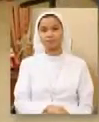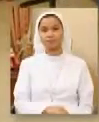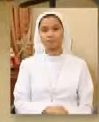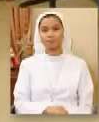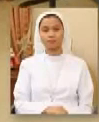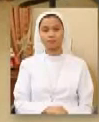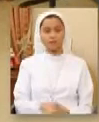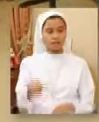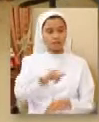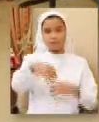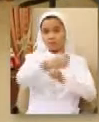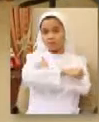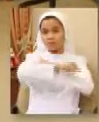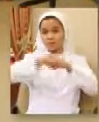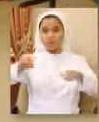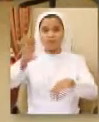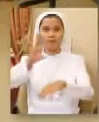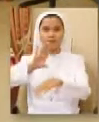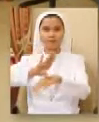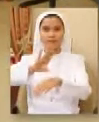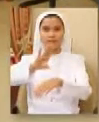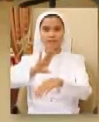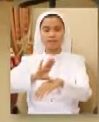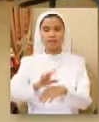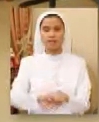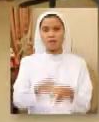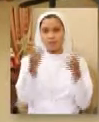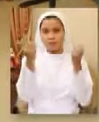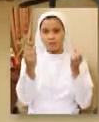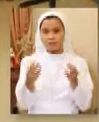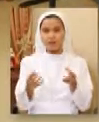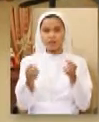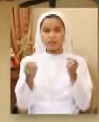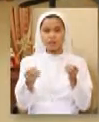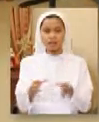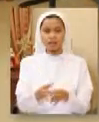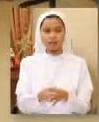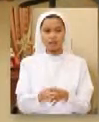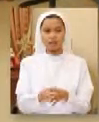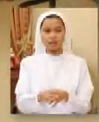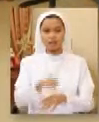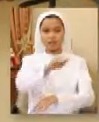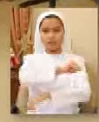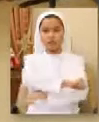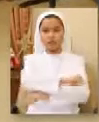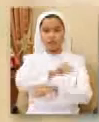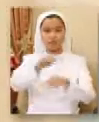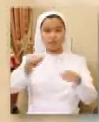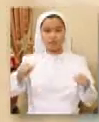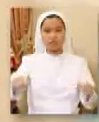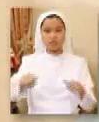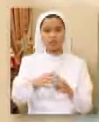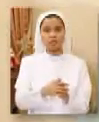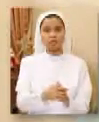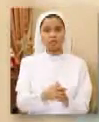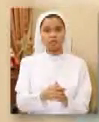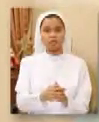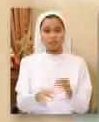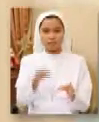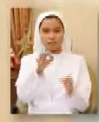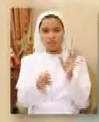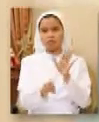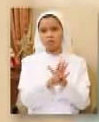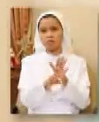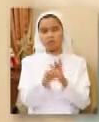kasi maraming mga ano dyan, parang solemn talaga. So, ano po yun? Outright ba i-renovate